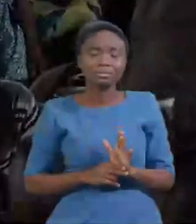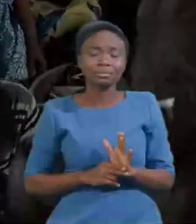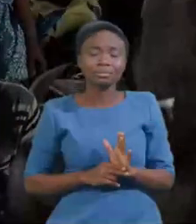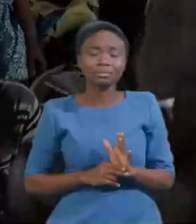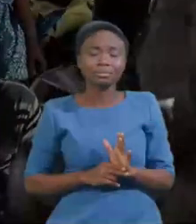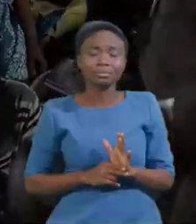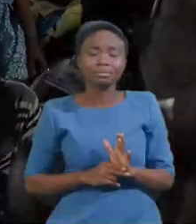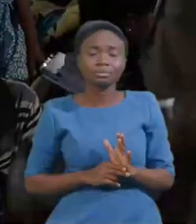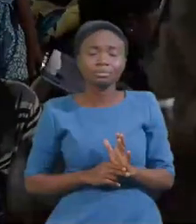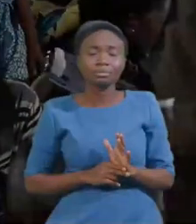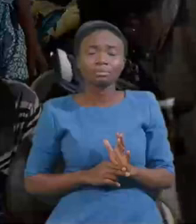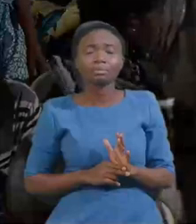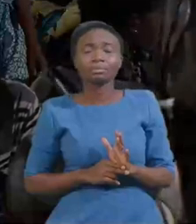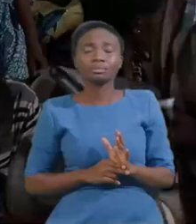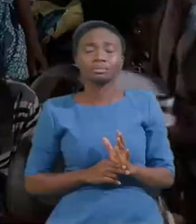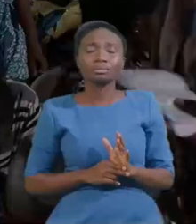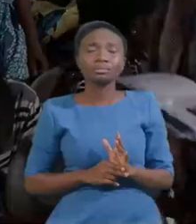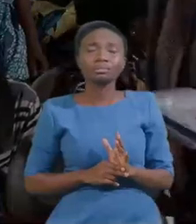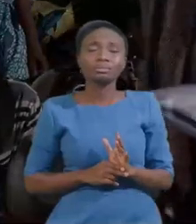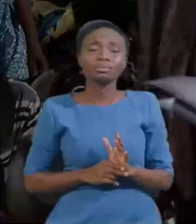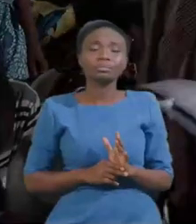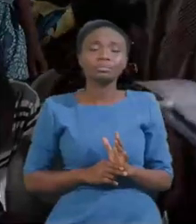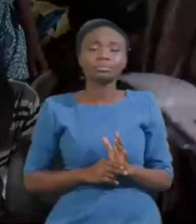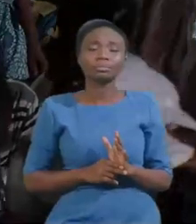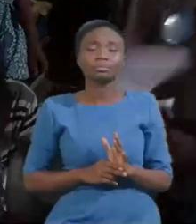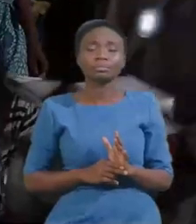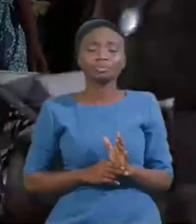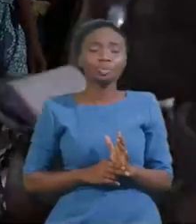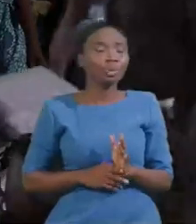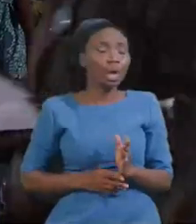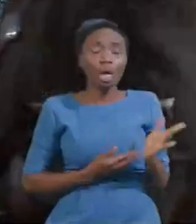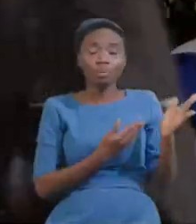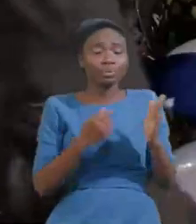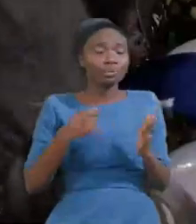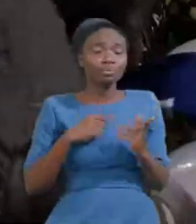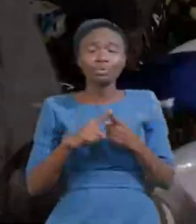Ôte la damnation qui devait venir comme conséquence de mes péchés.